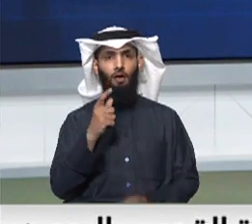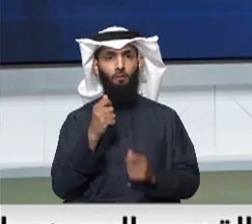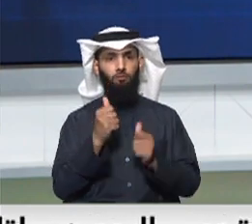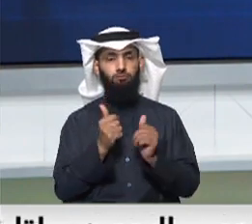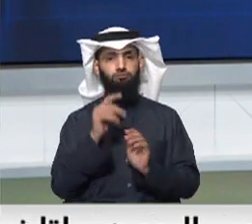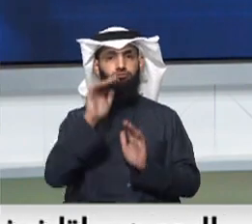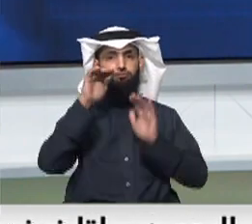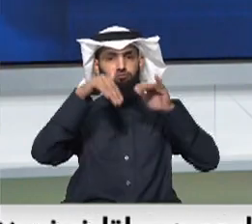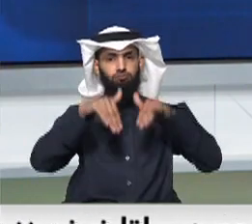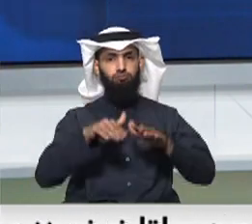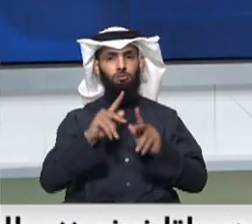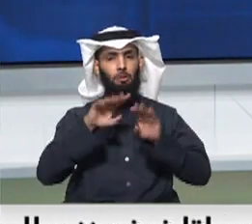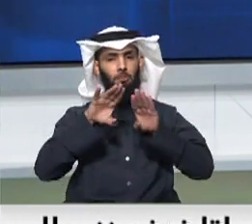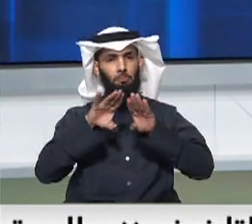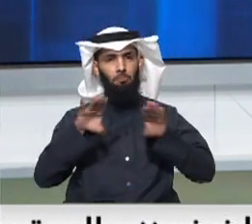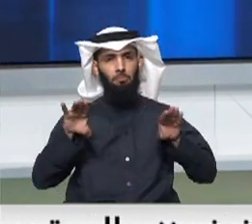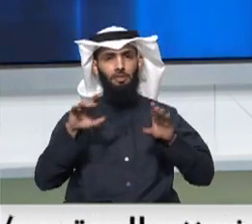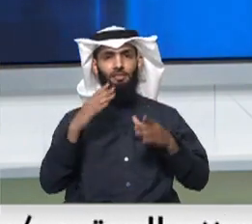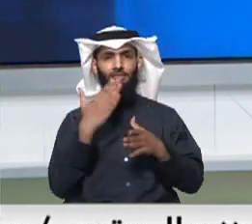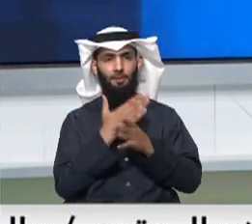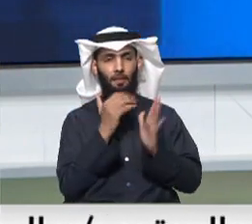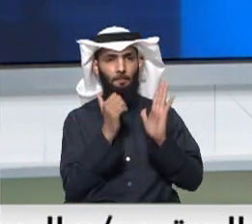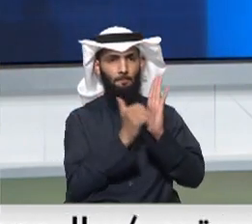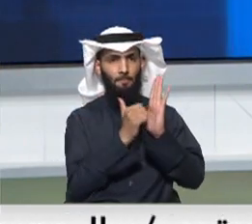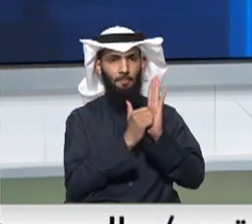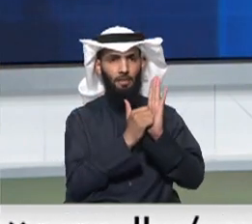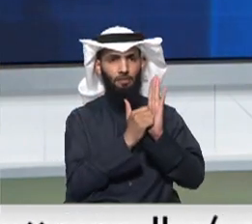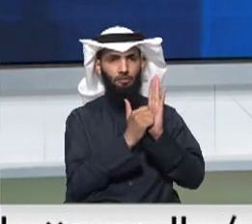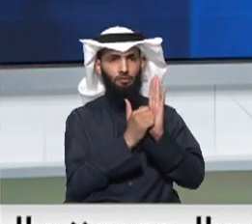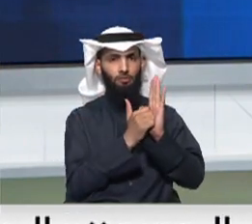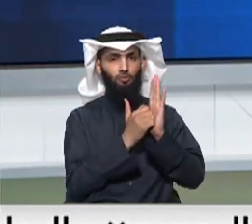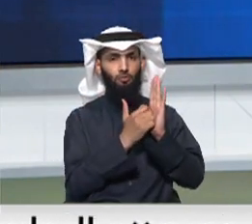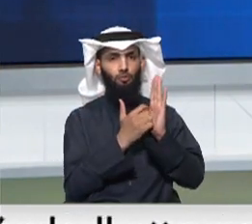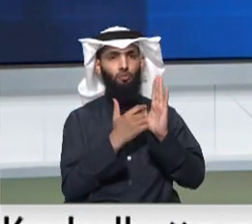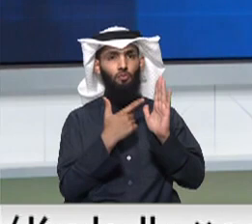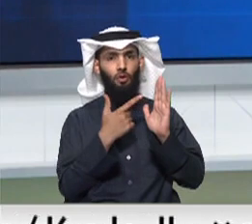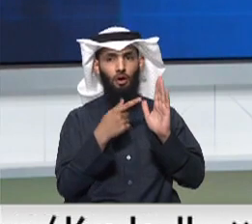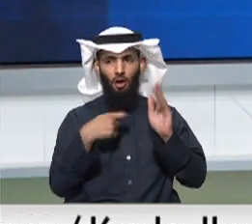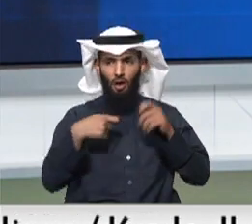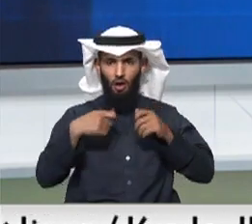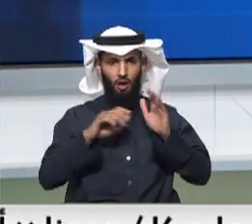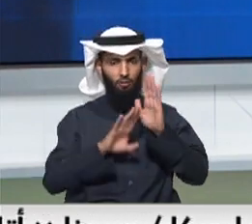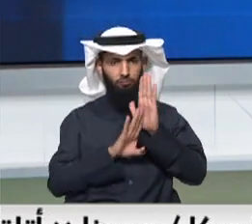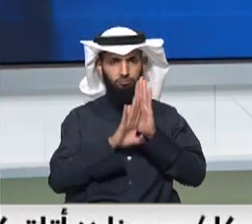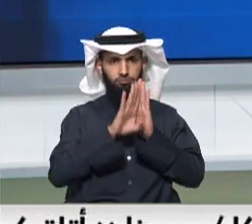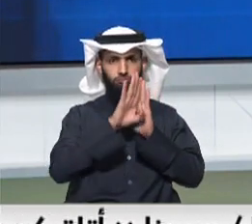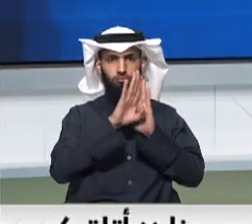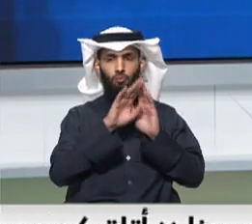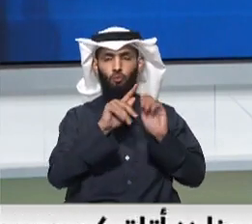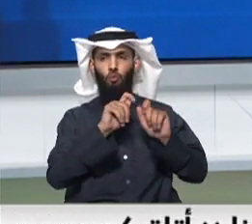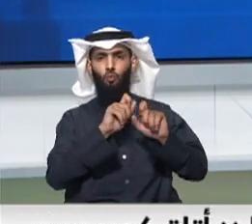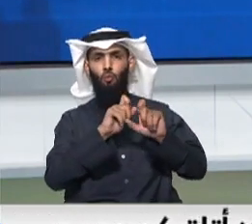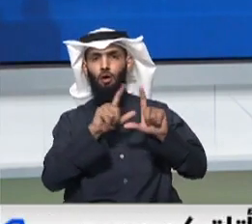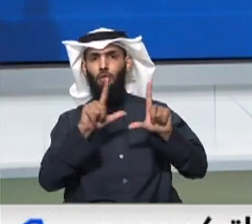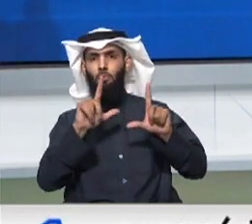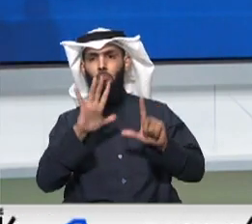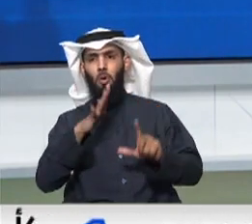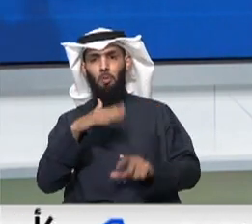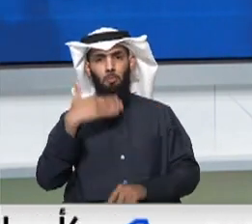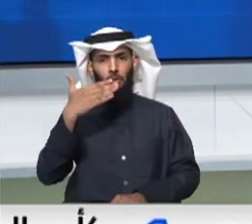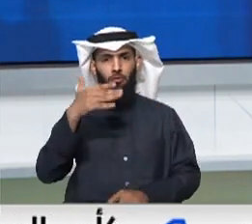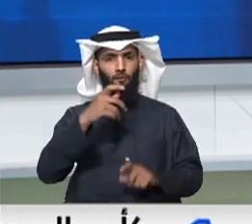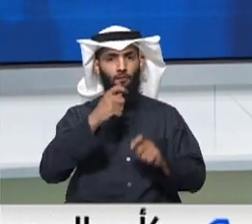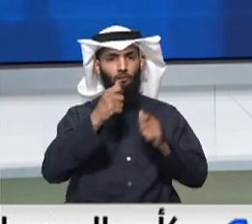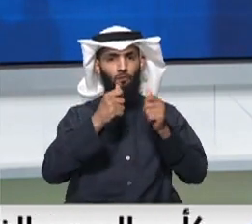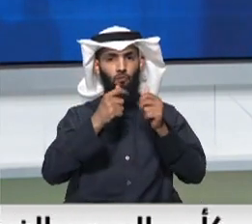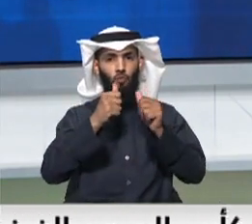أن الطلب في القطاع السكني لا يزال أعلى من المعروض، وهذا عامل يساهم في استقرار الأسعار إلى